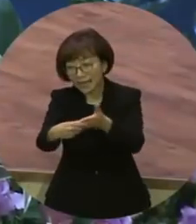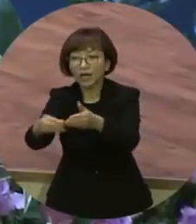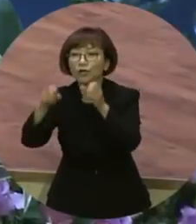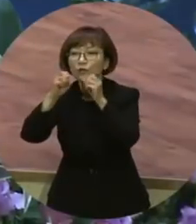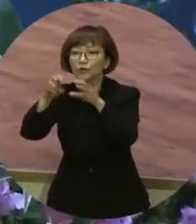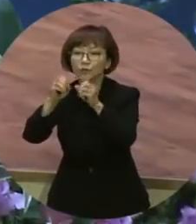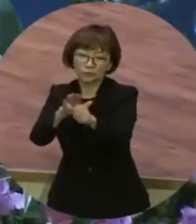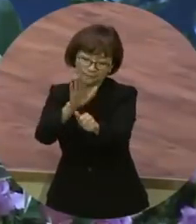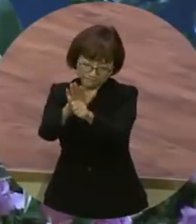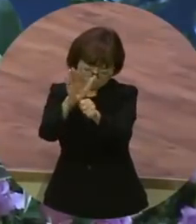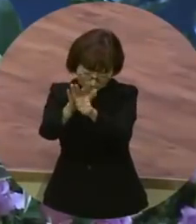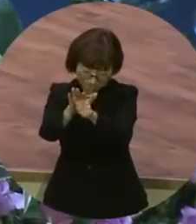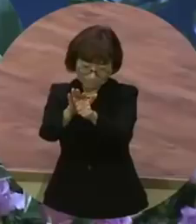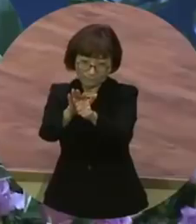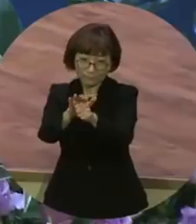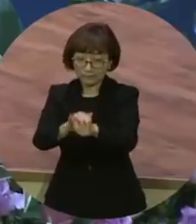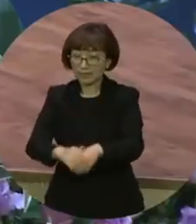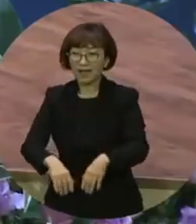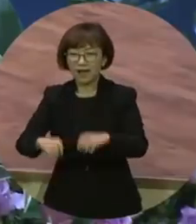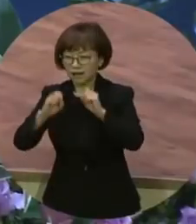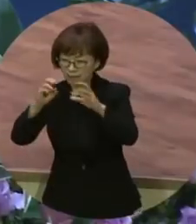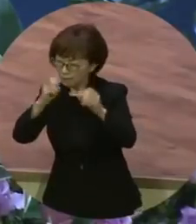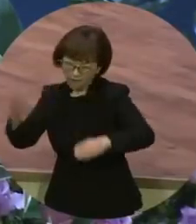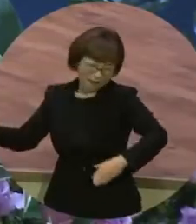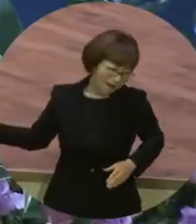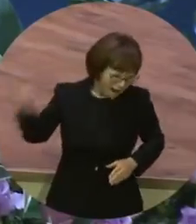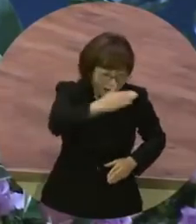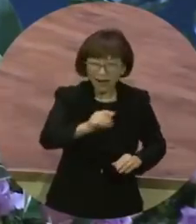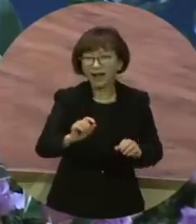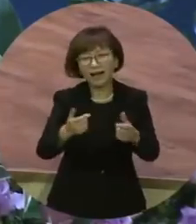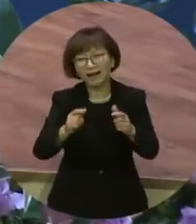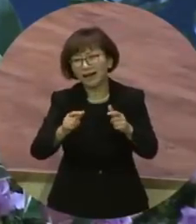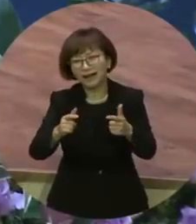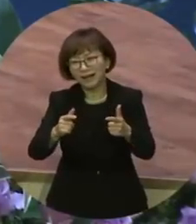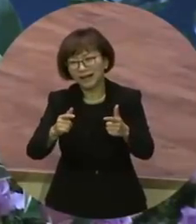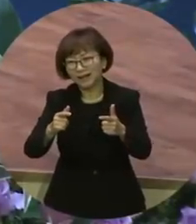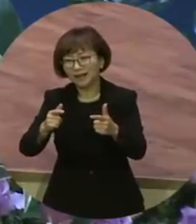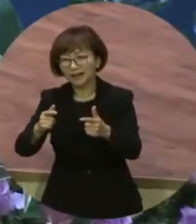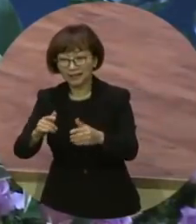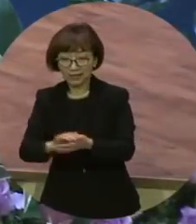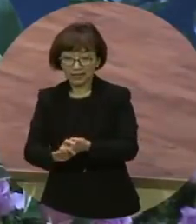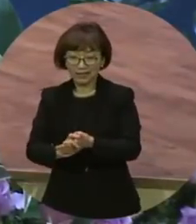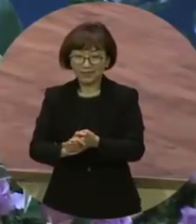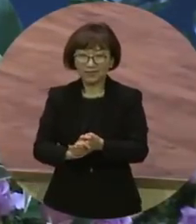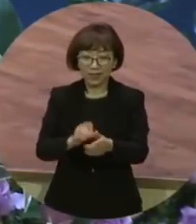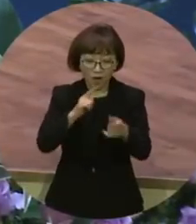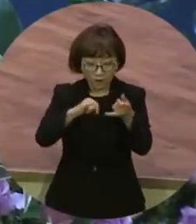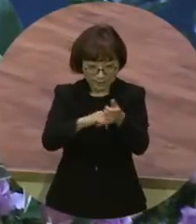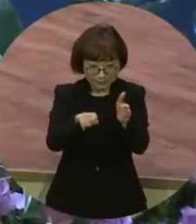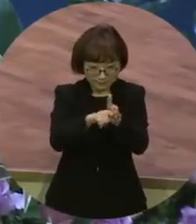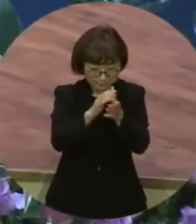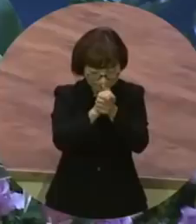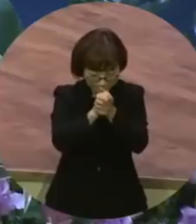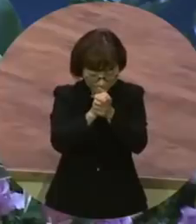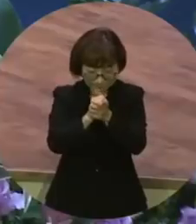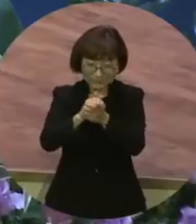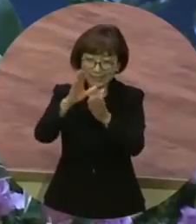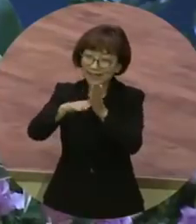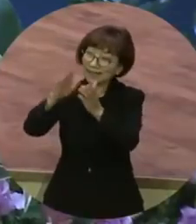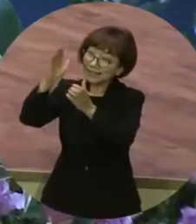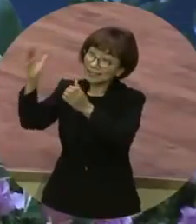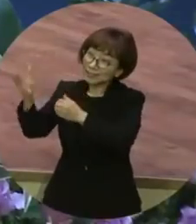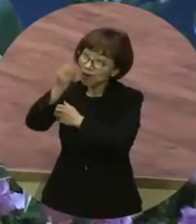바랍니다. 전도하자가 아니라 전도 중심으로 살 수밖에 없었어요. 그리스도 붙잡고